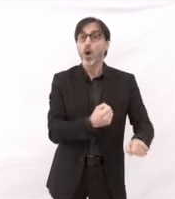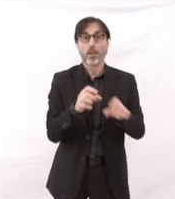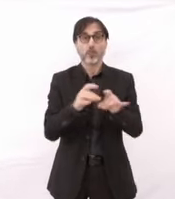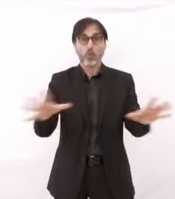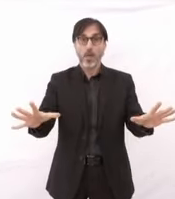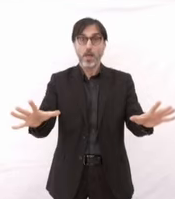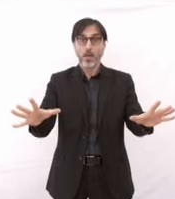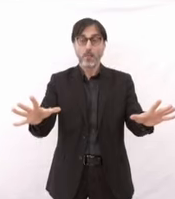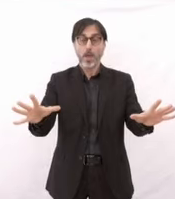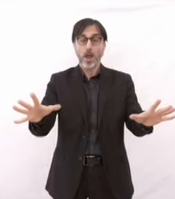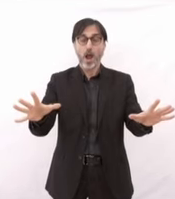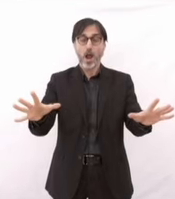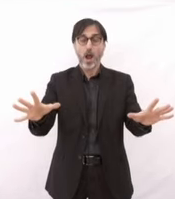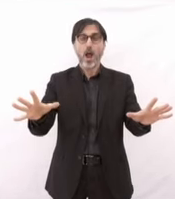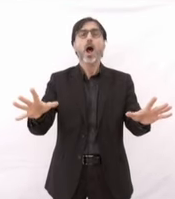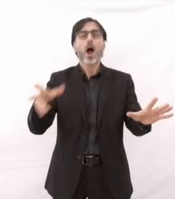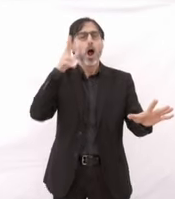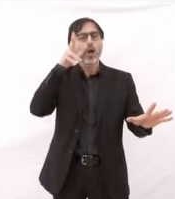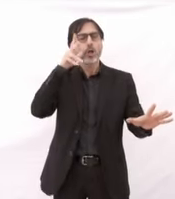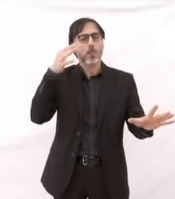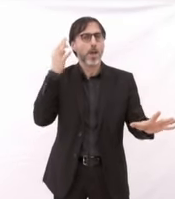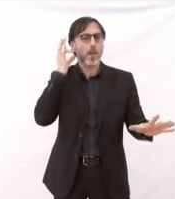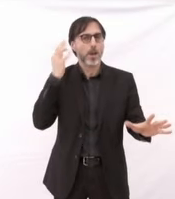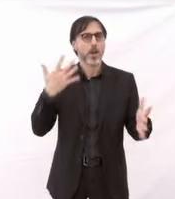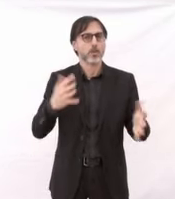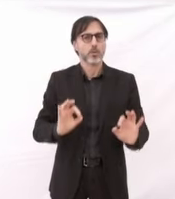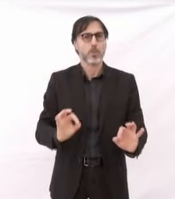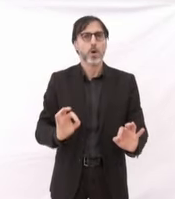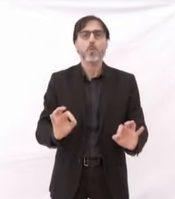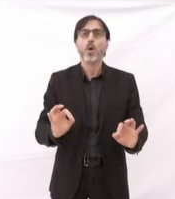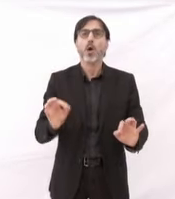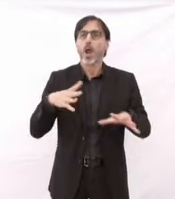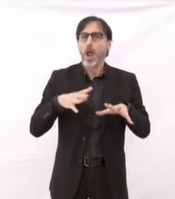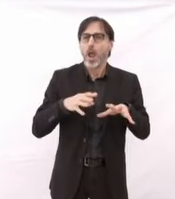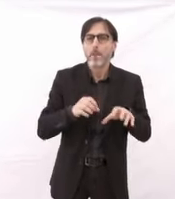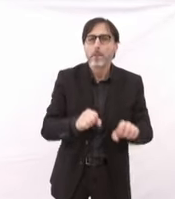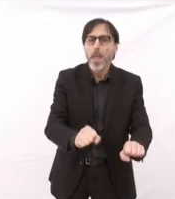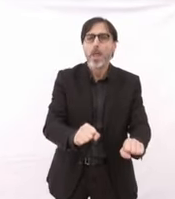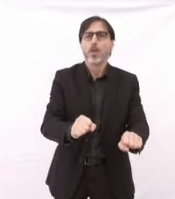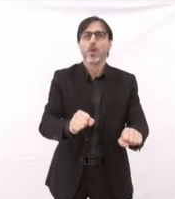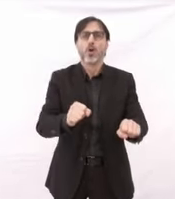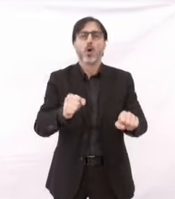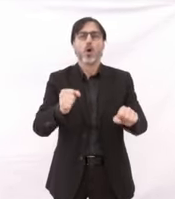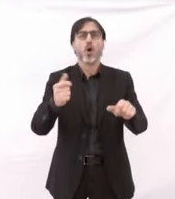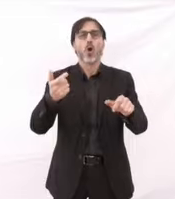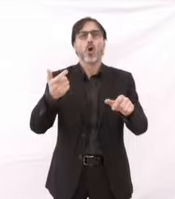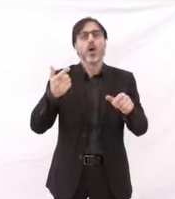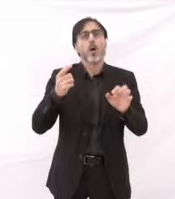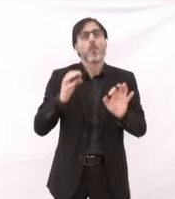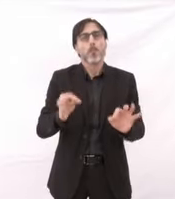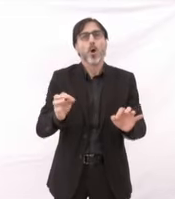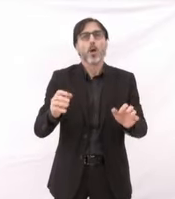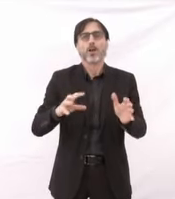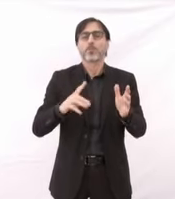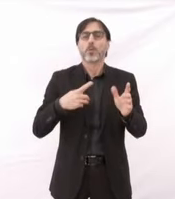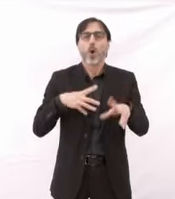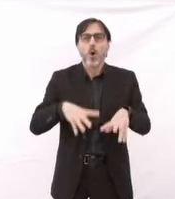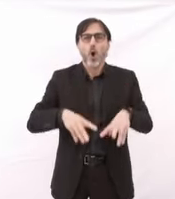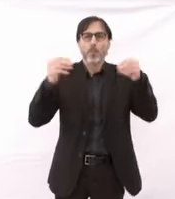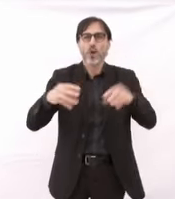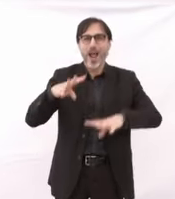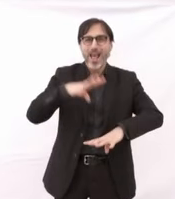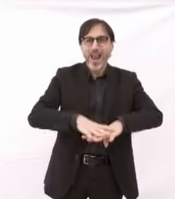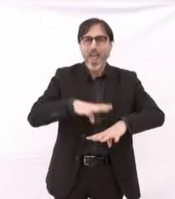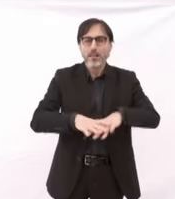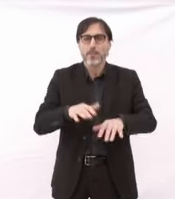Libera ed è stata una donna preziosissima per l'impegno che ha messo proprio nel tessere questa